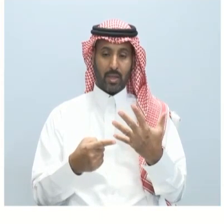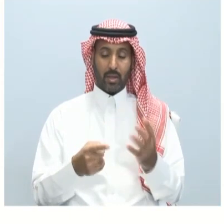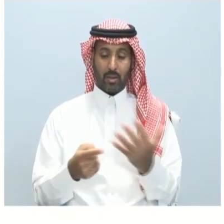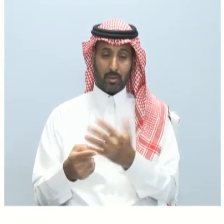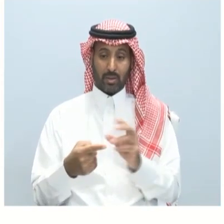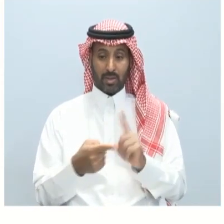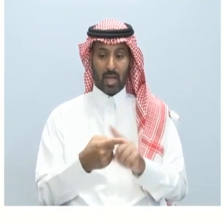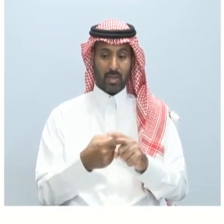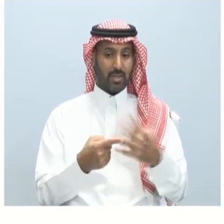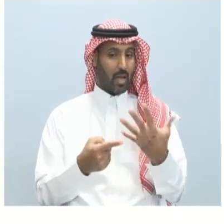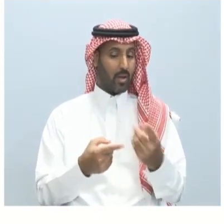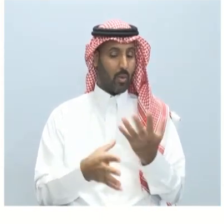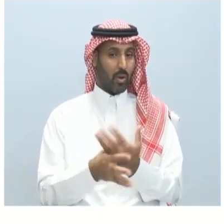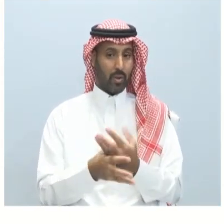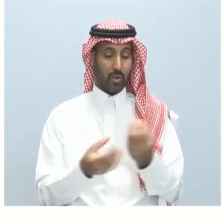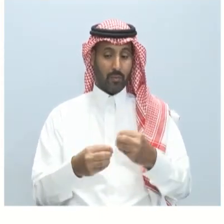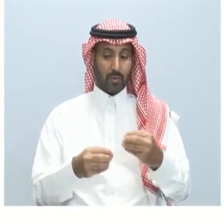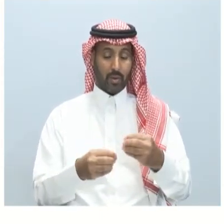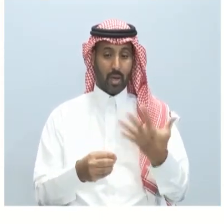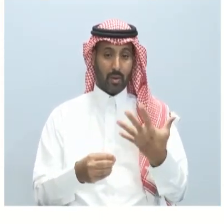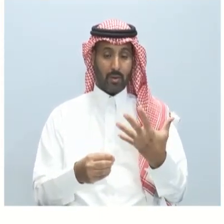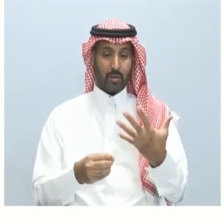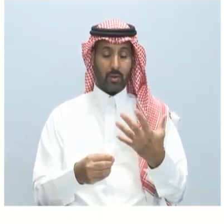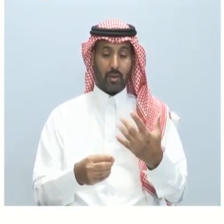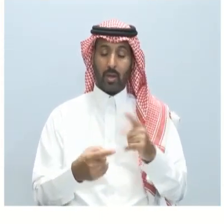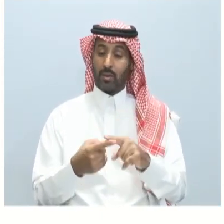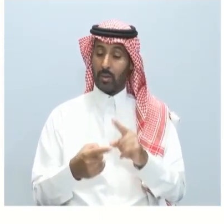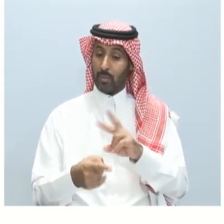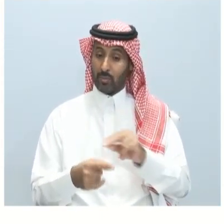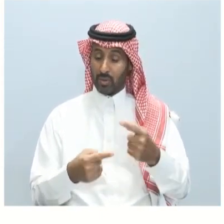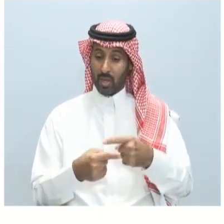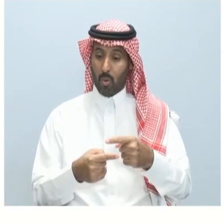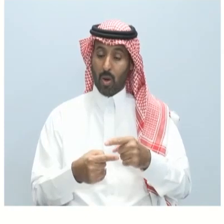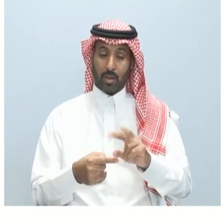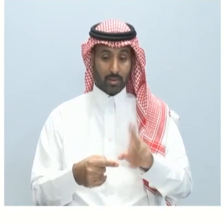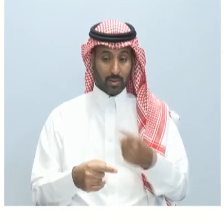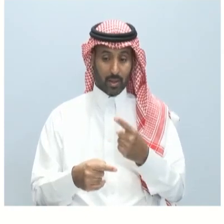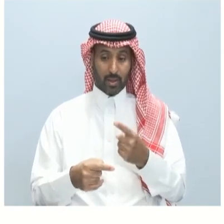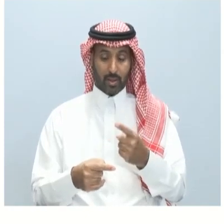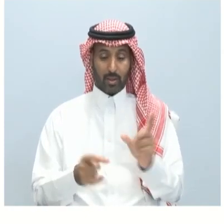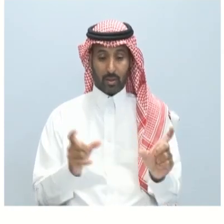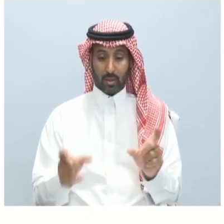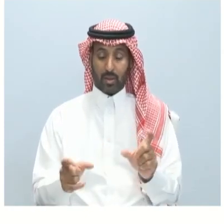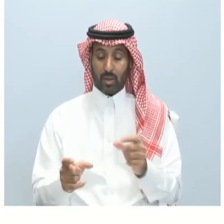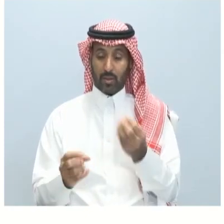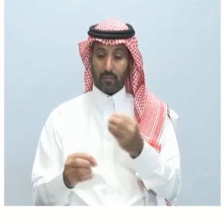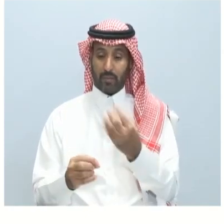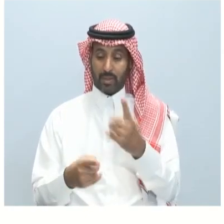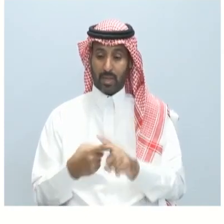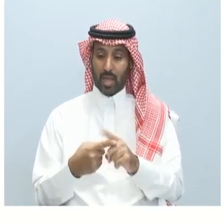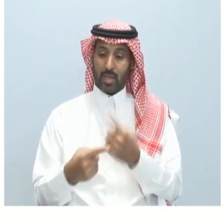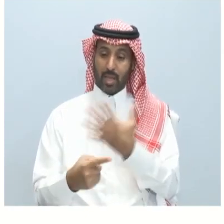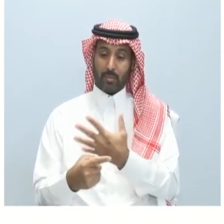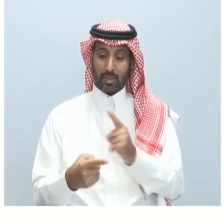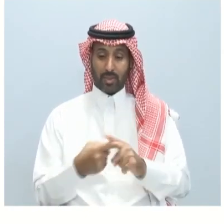للطرفين لماذا اضفنا للطرفين لكي تبقى اشاره المساواه صحيحه نضيف للطرفين حتى تبقى اشاره